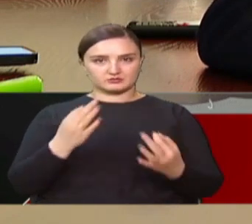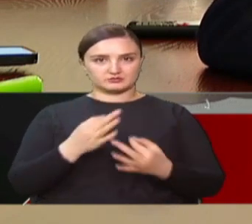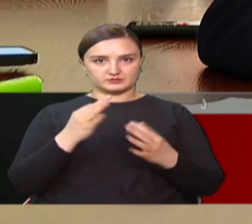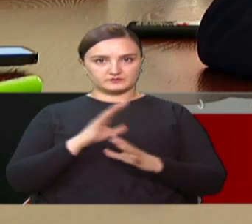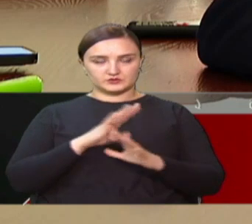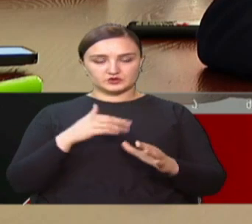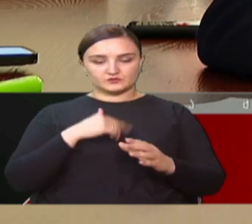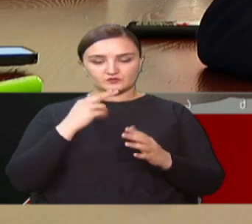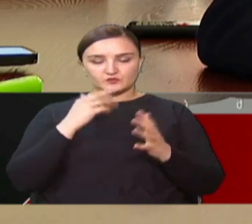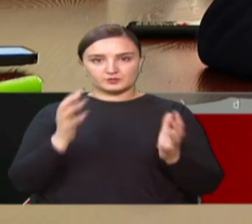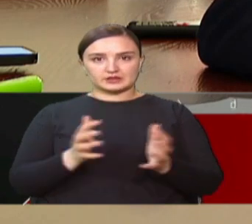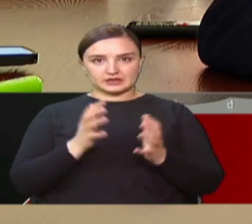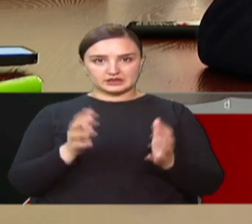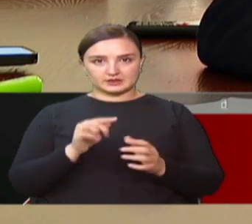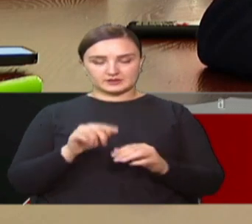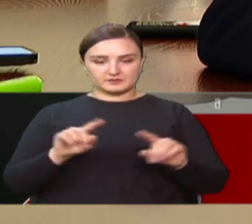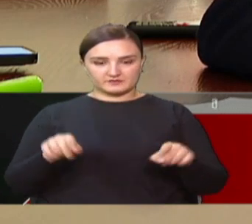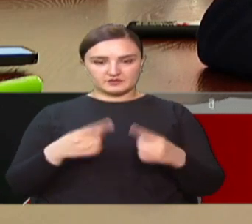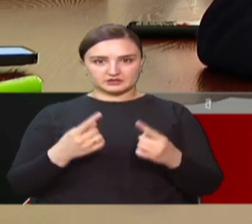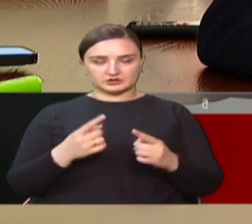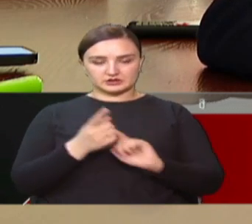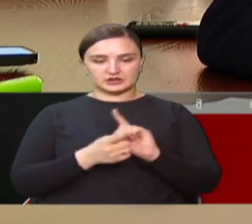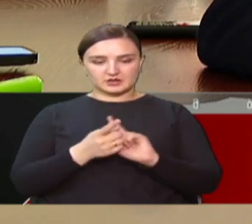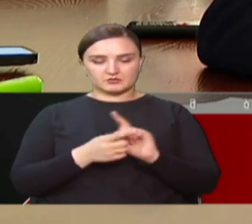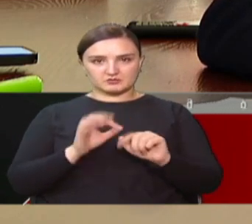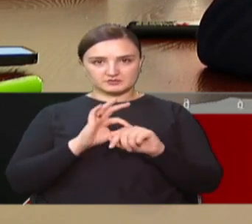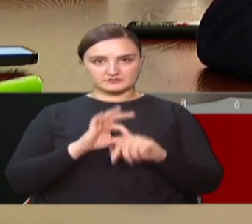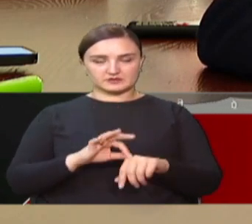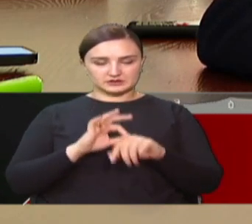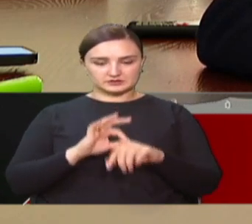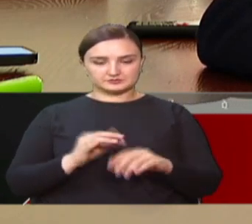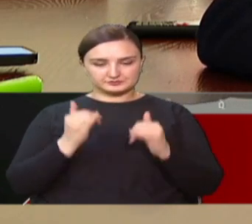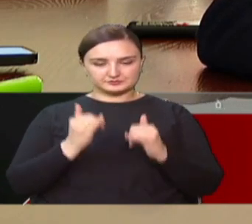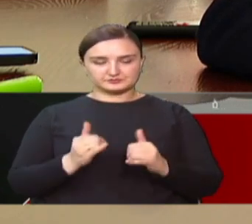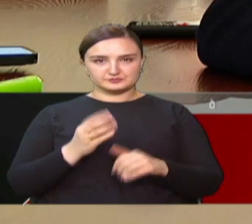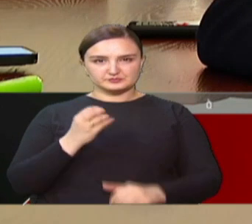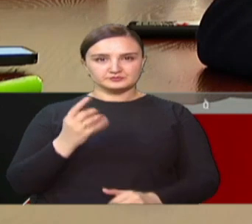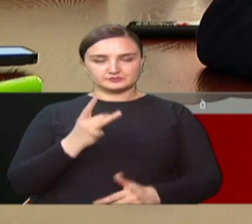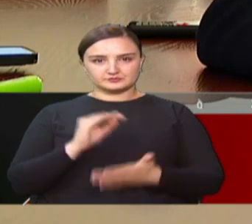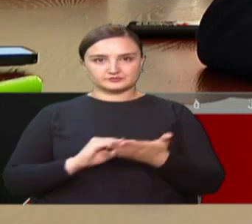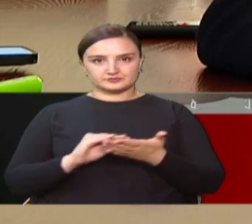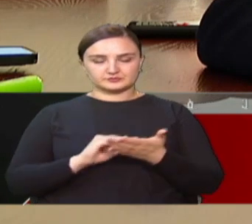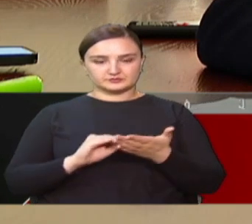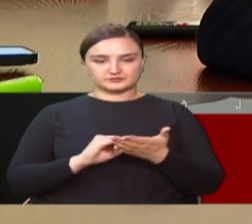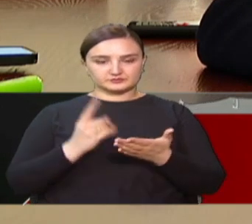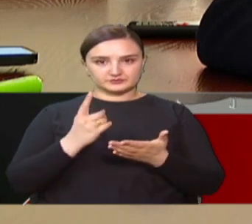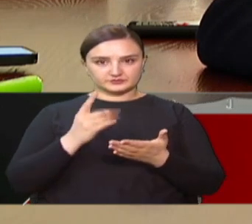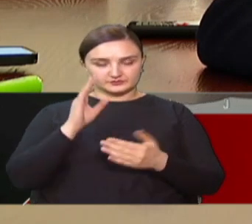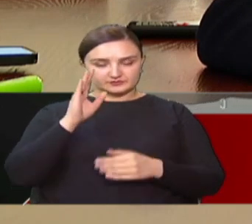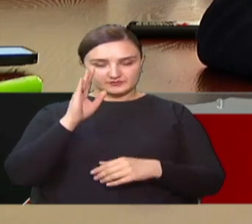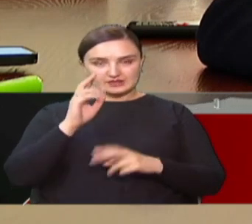ჩვენ უფრთხილდებით ამ ინსტიტუციას, ვაშენებთ, რეფორმებს ვატარებთ და ეხლა ეს კიდე ერთხელ გიმეორებთ, ერთკაციანი